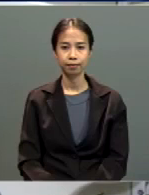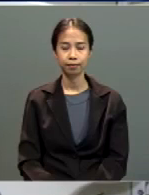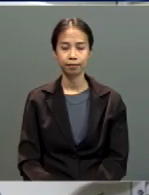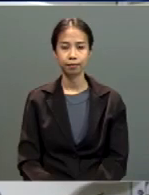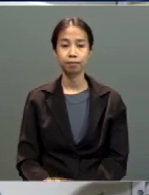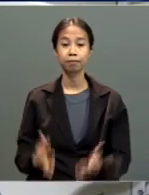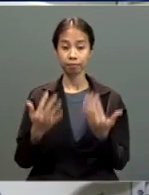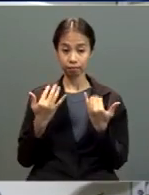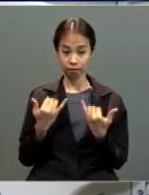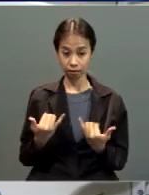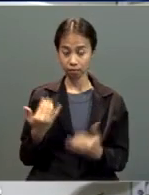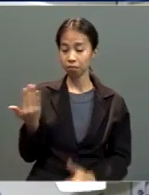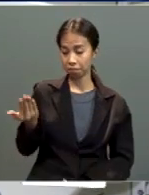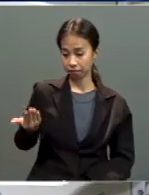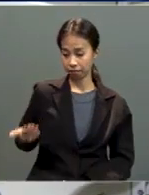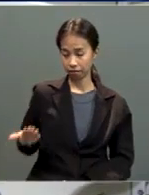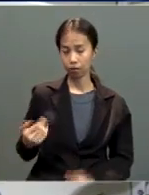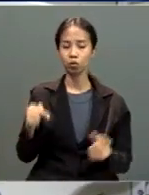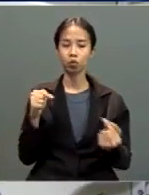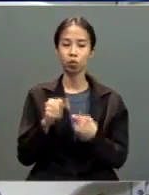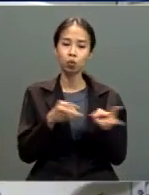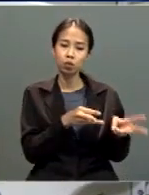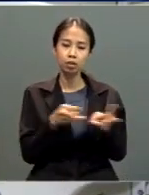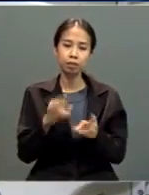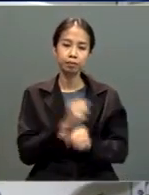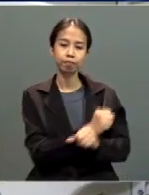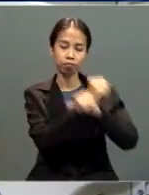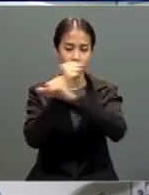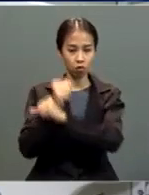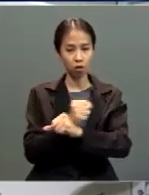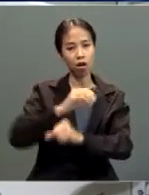และนี่ก็เป็นอีกหนึ่งมาตรการการควบคุมโรคตามนโยบายของท่